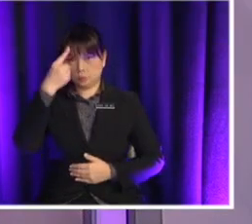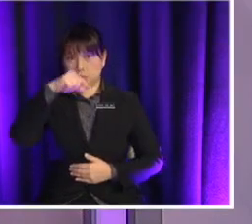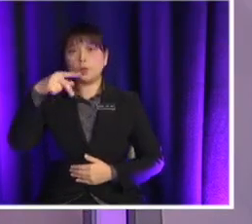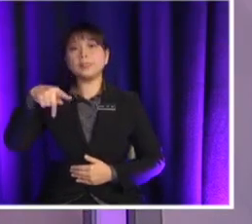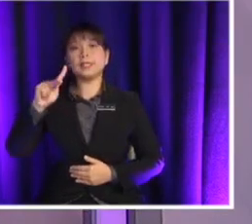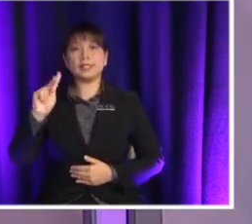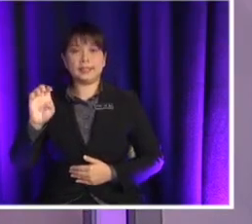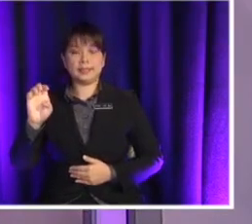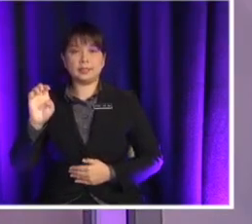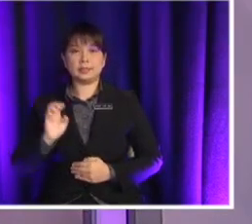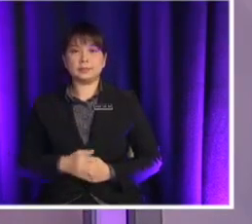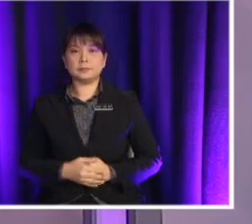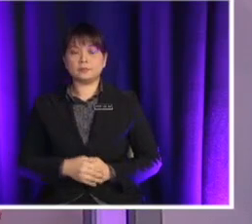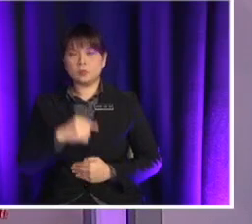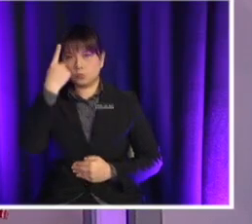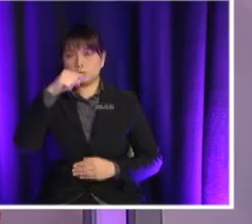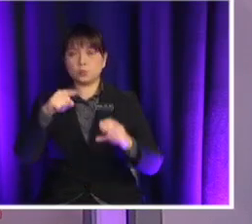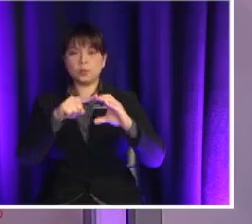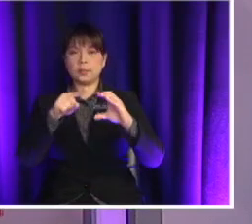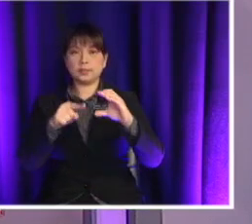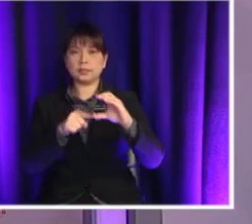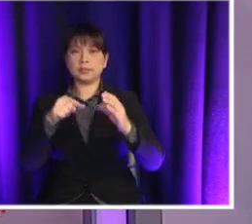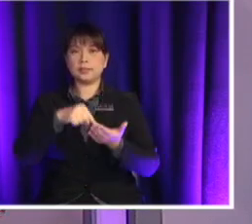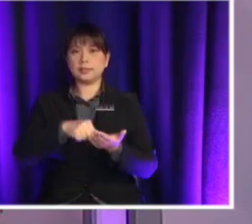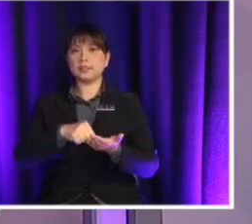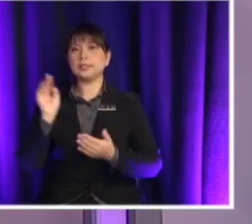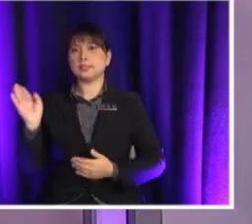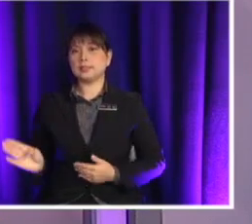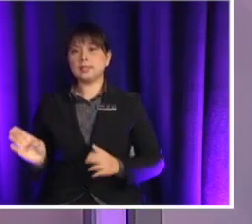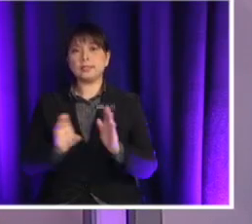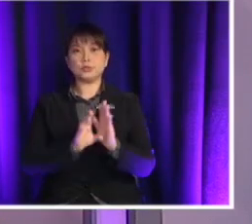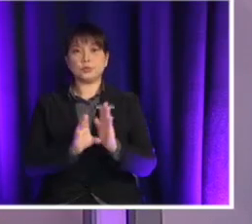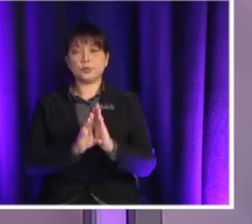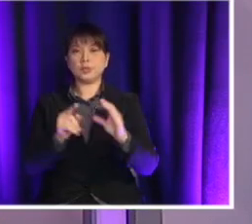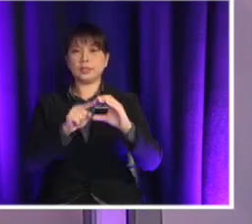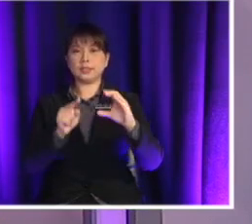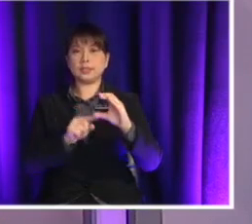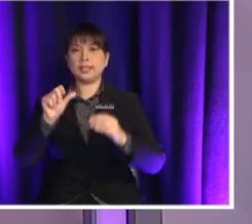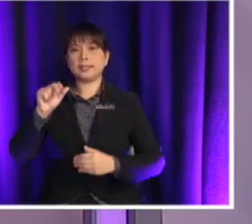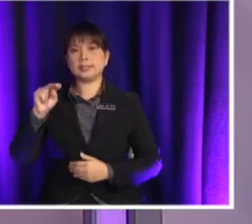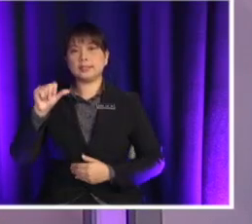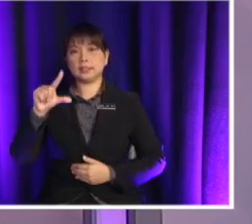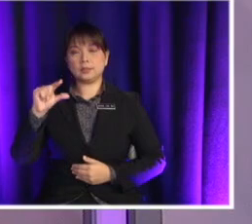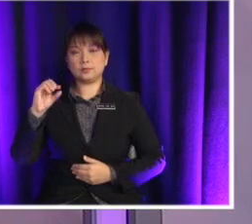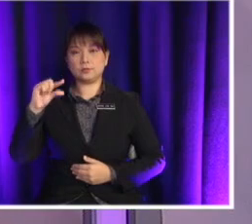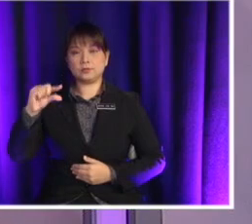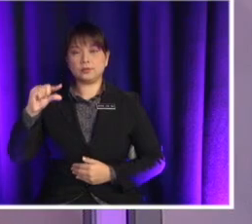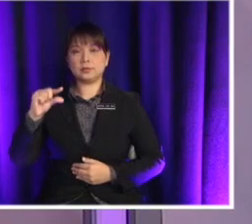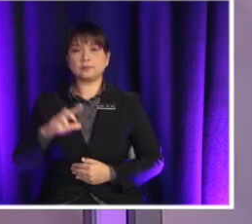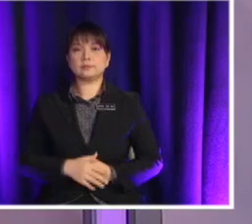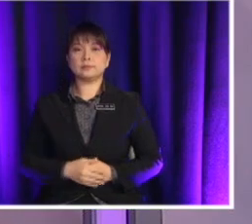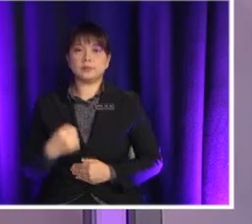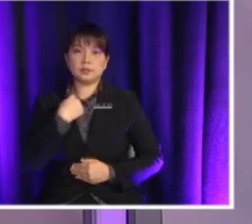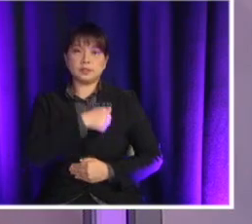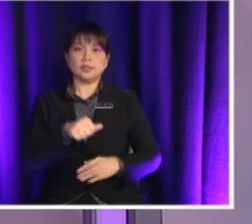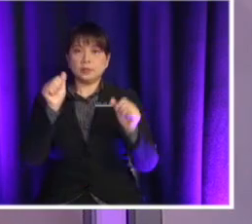elektronik. Okey, untuk litar ni, ini adalah contoh litar analog. Okey, contoh litar analog yang mana contoh litar analog ni kita